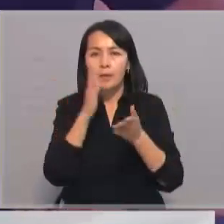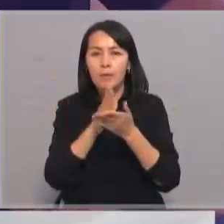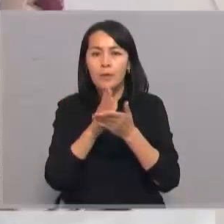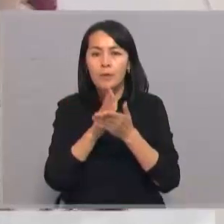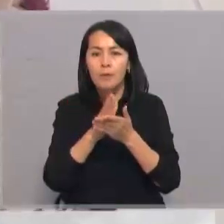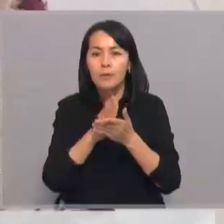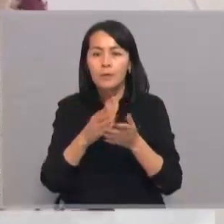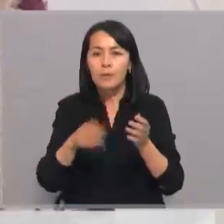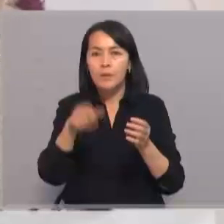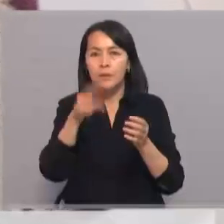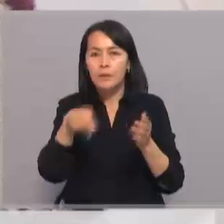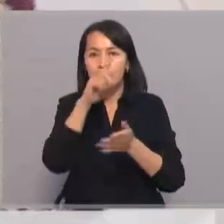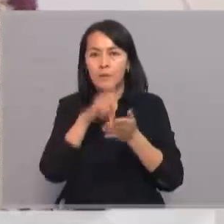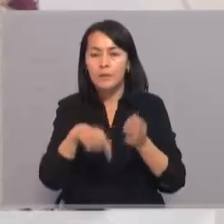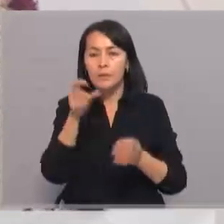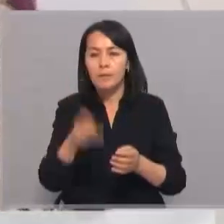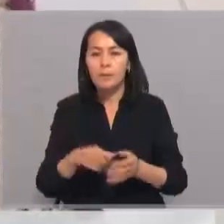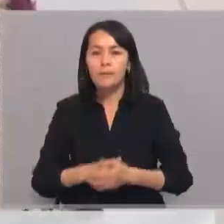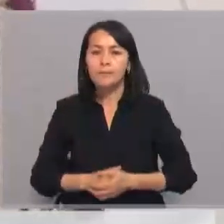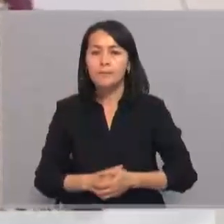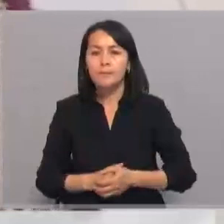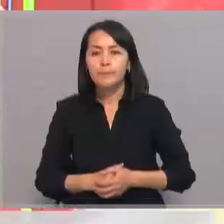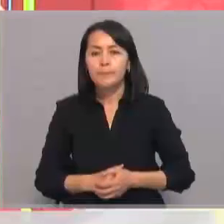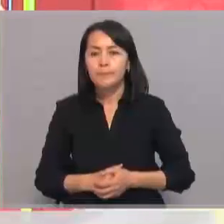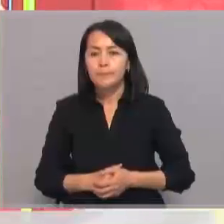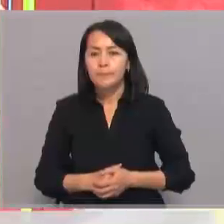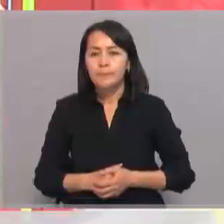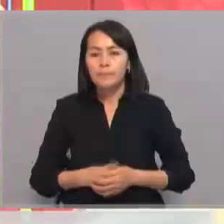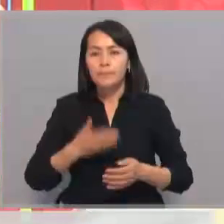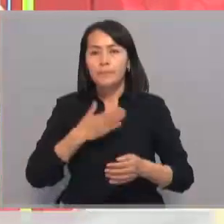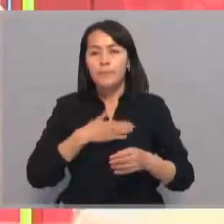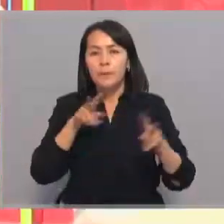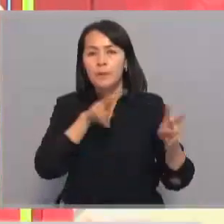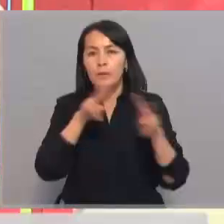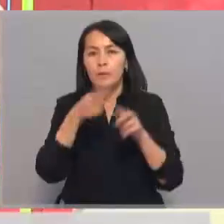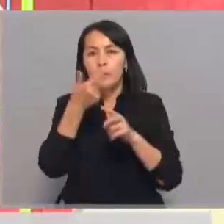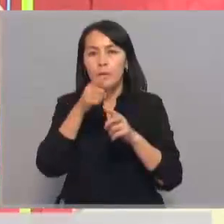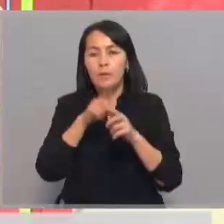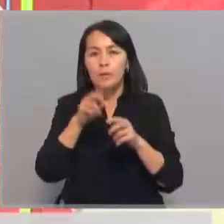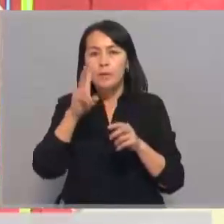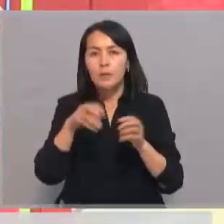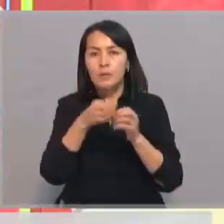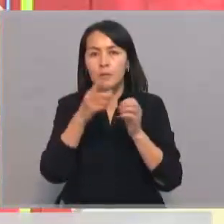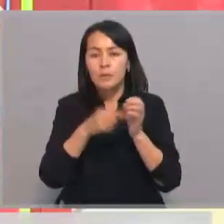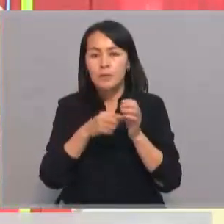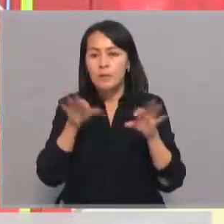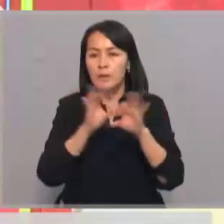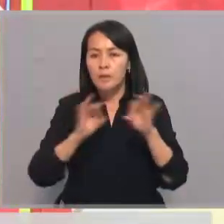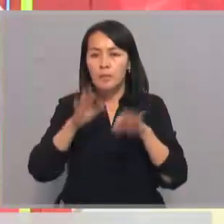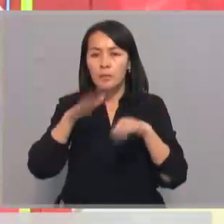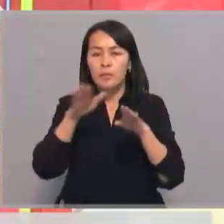дені үміткерлердің сенімді өкілдері. Мен байқаушы ретінде өте бізді мен 218-де керемет жақсы өтіп